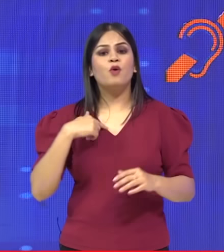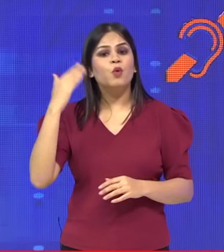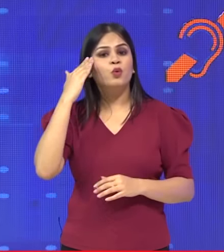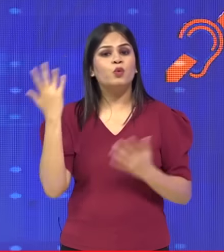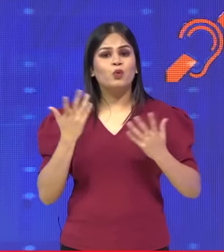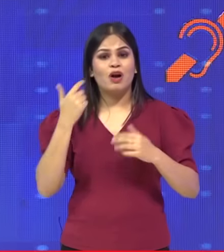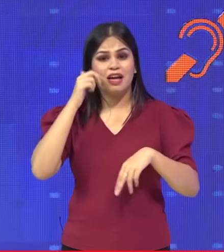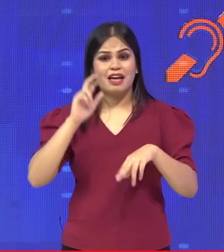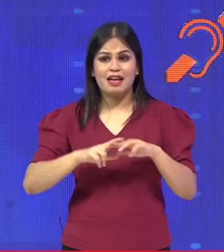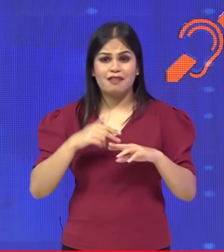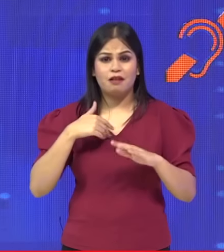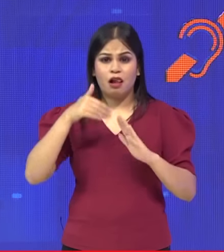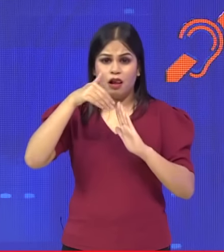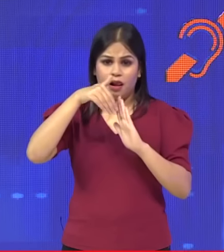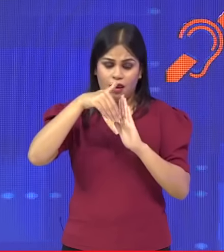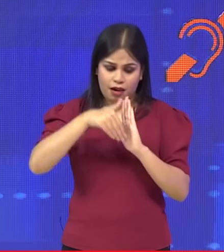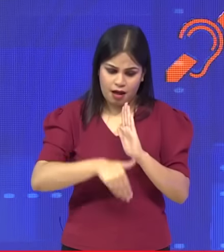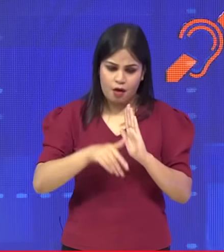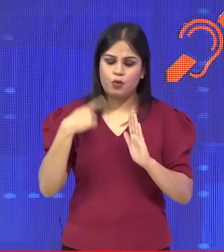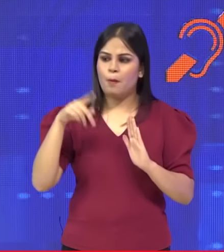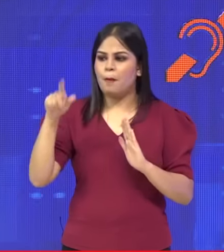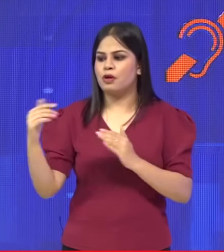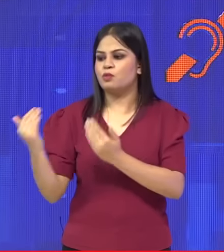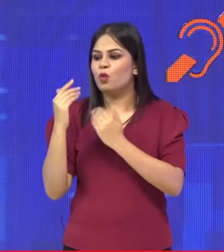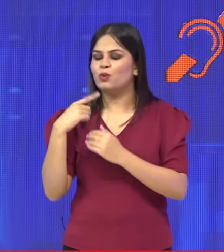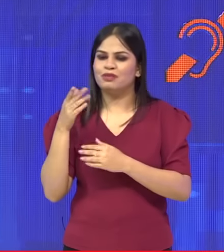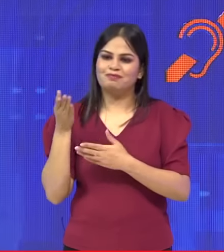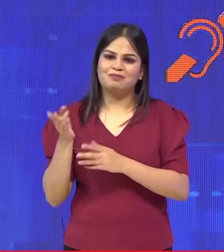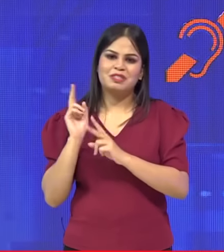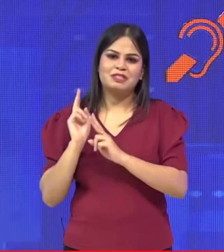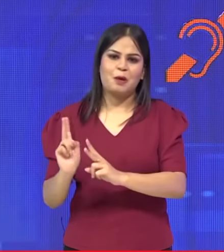नीचे जान का टाइम आएगा ना यही लोग मेरे साथ खड़े रहेंगे